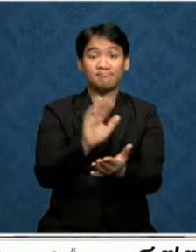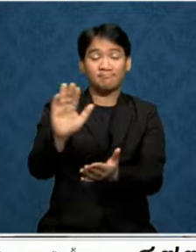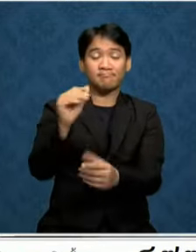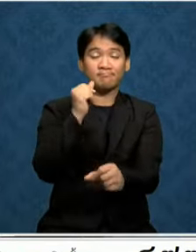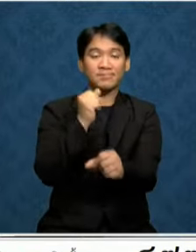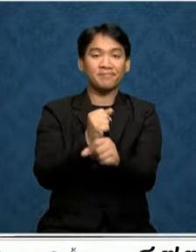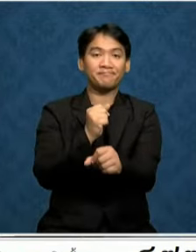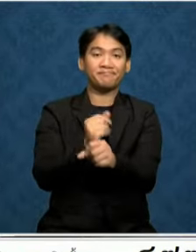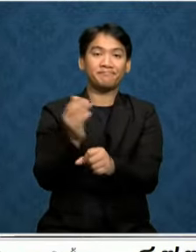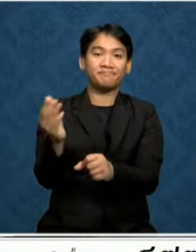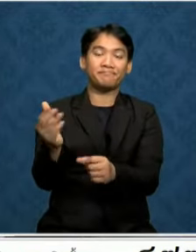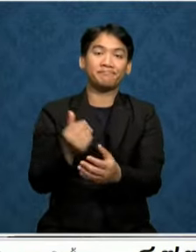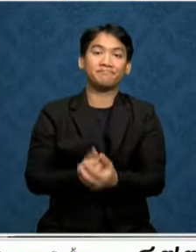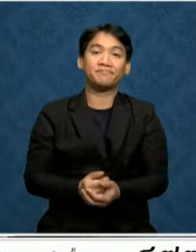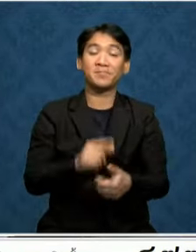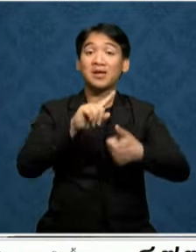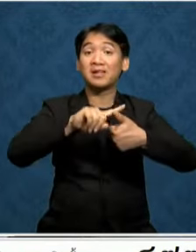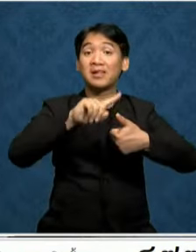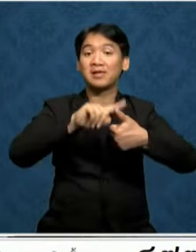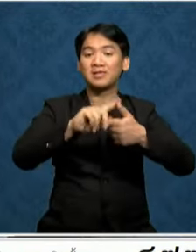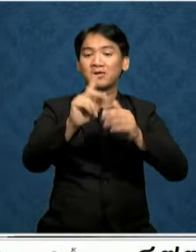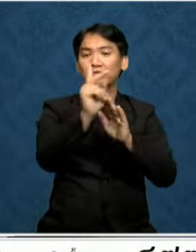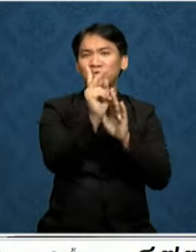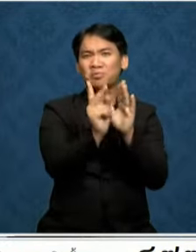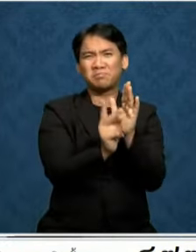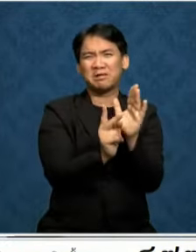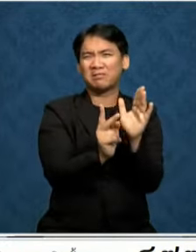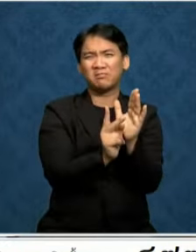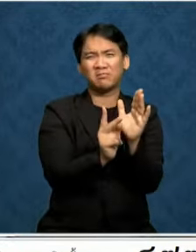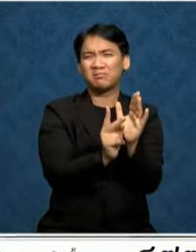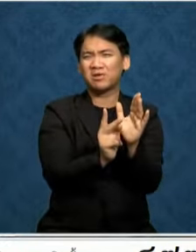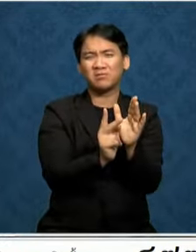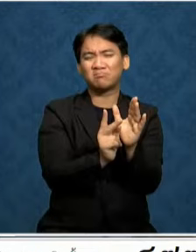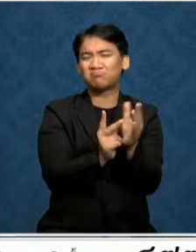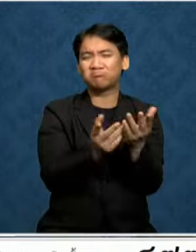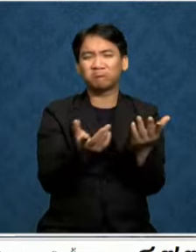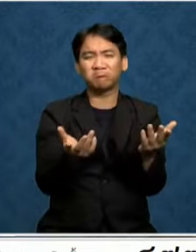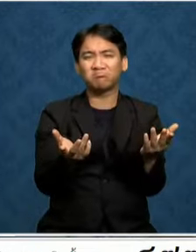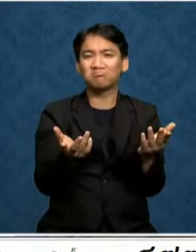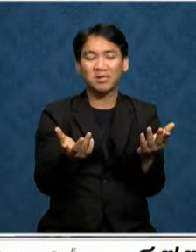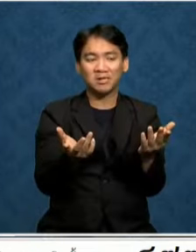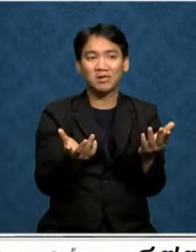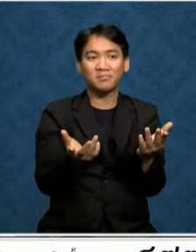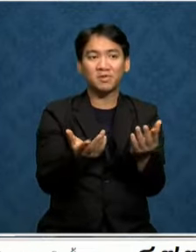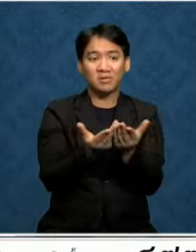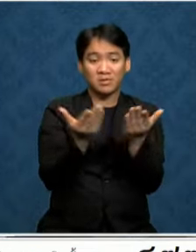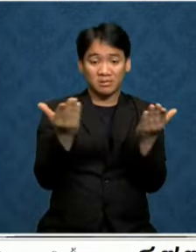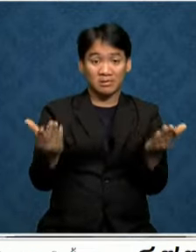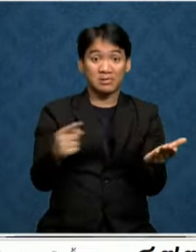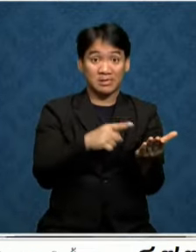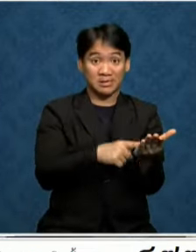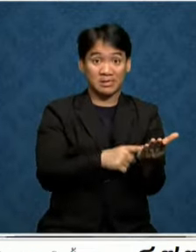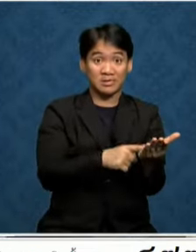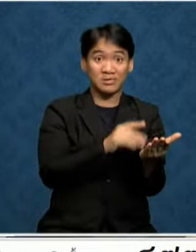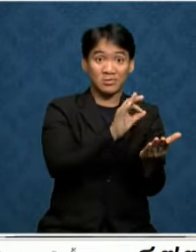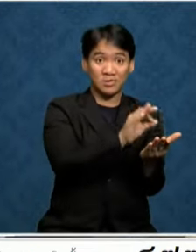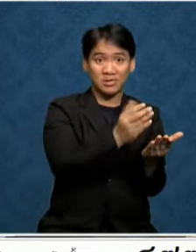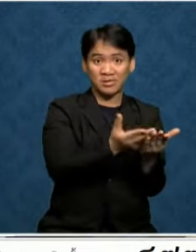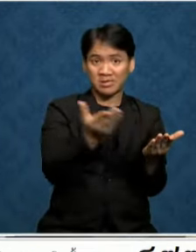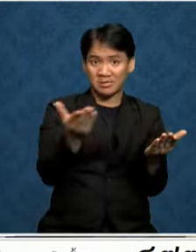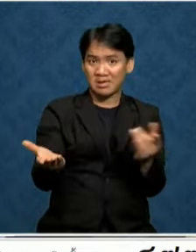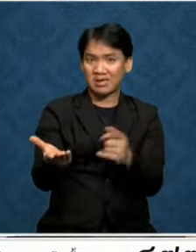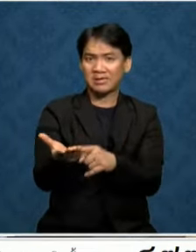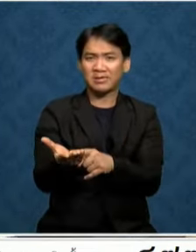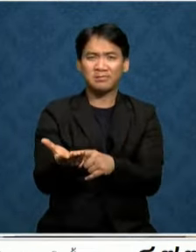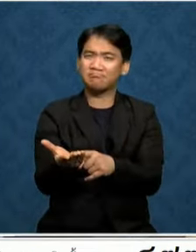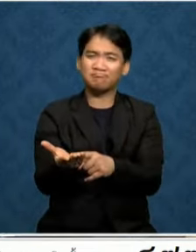ข้อโต้แย้งแรกนะครับเรื่องกฎหมายไม่รัดกุมผมยืนยันครับว่าร่างมี2ร่างอีกร่างนึงมีความรัดกุมแต่ถ้าฝ่ายรัฐบาล